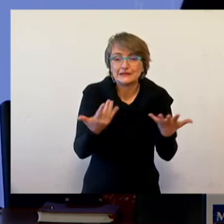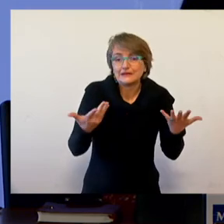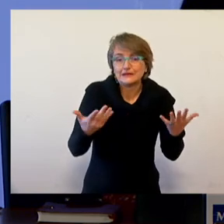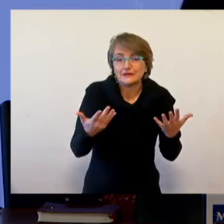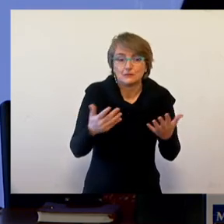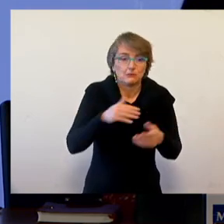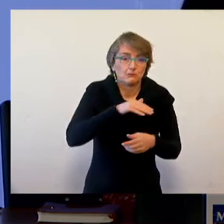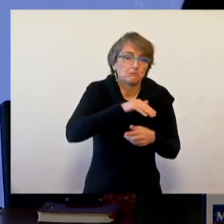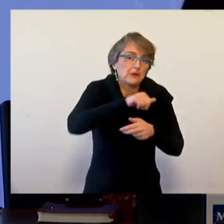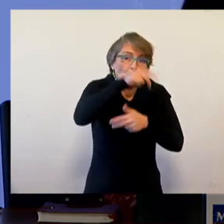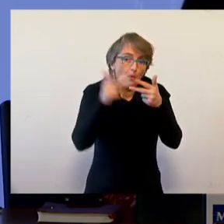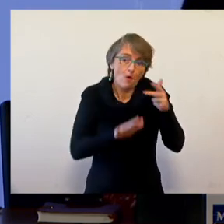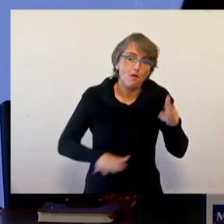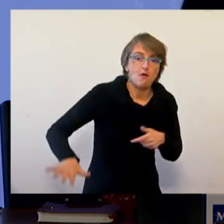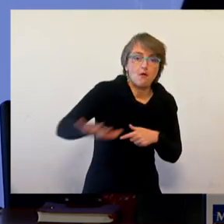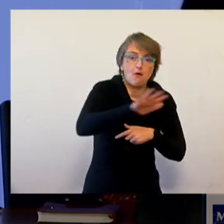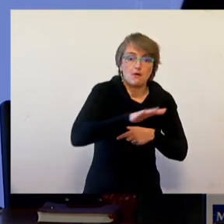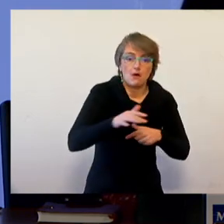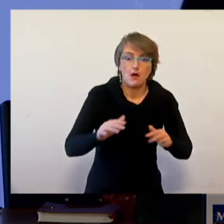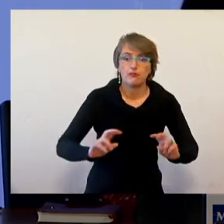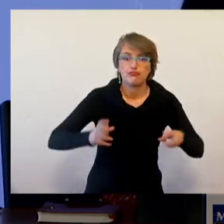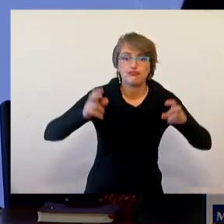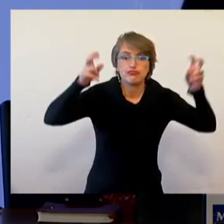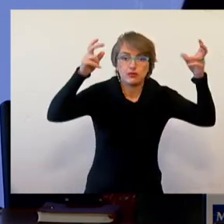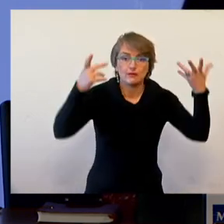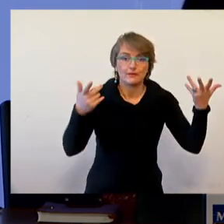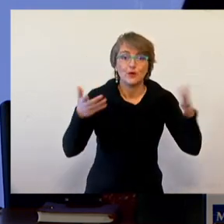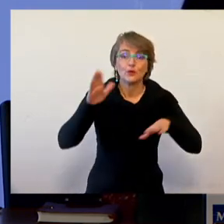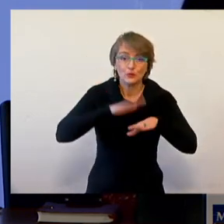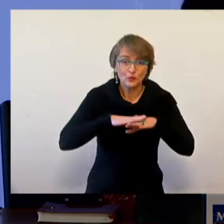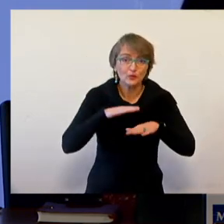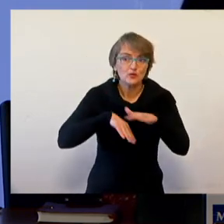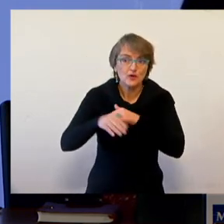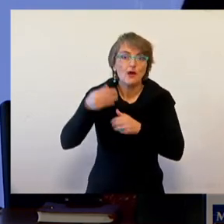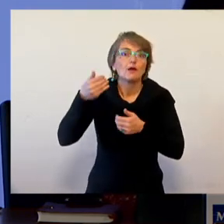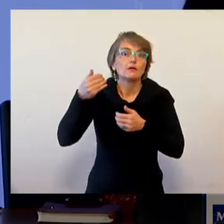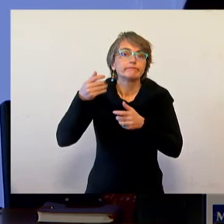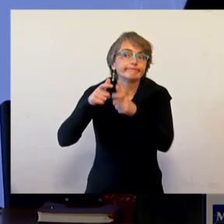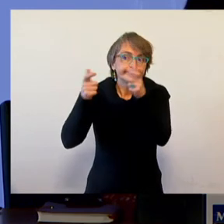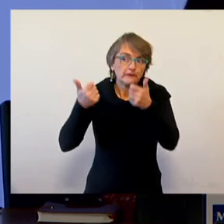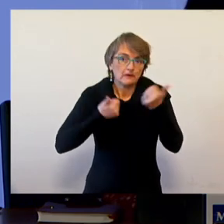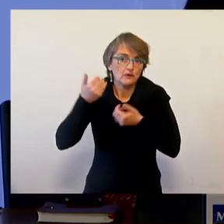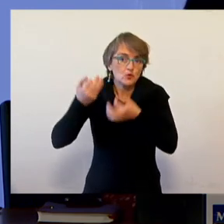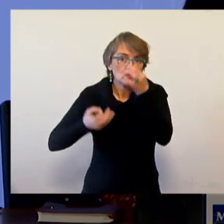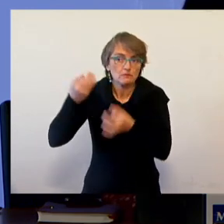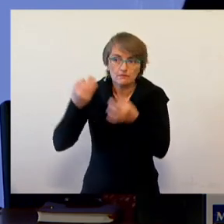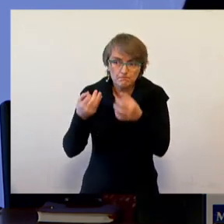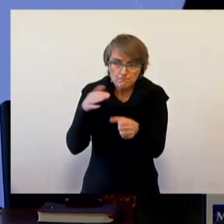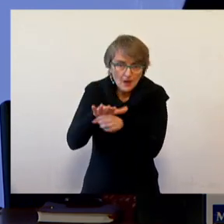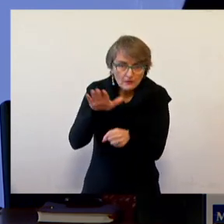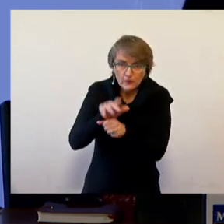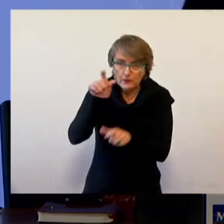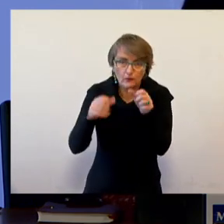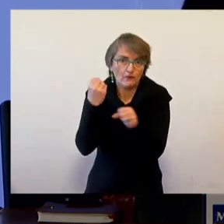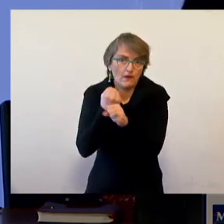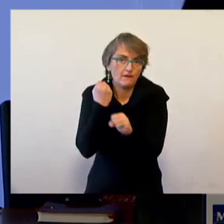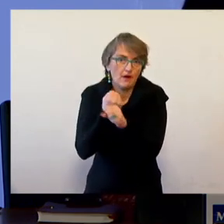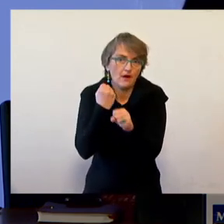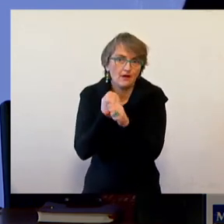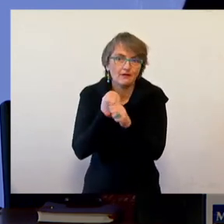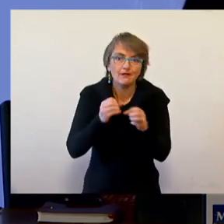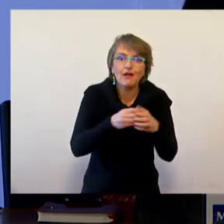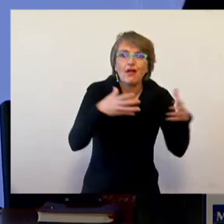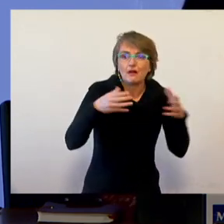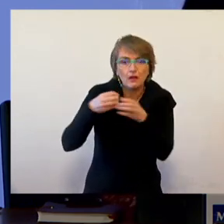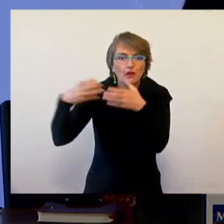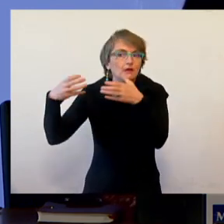et que ne serait-ce que cela, ça ne suit pas. Et puis, nous pouvons l'espérer, cette mobilisation trouvera un écho